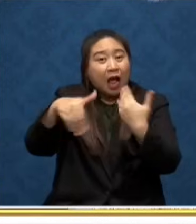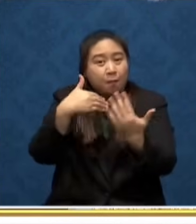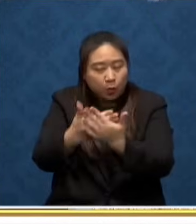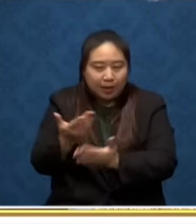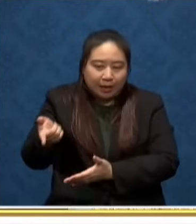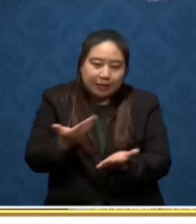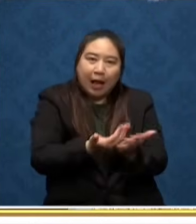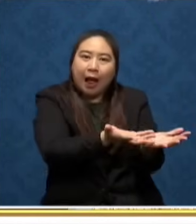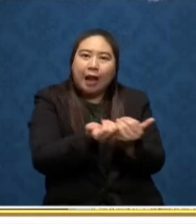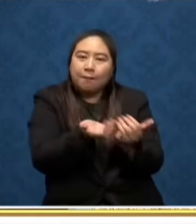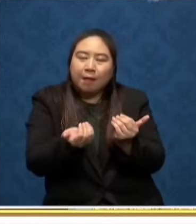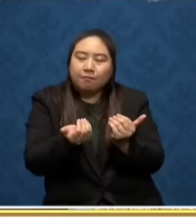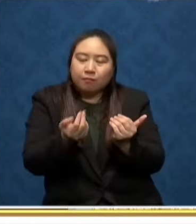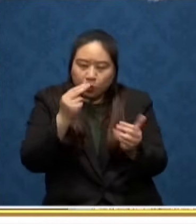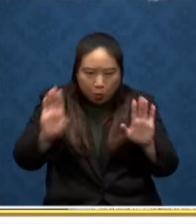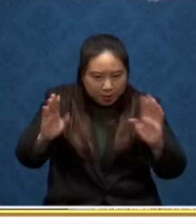พอดีค่ะ